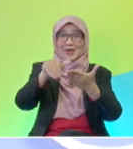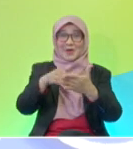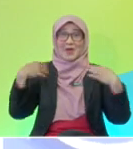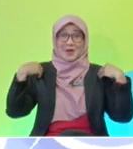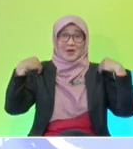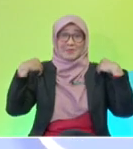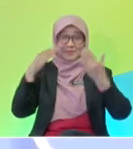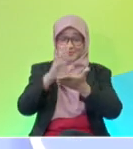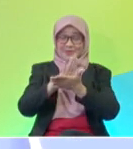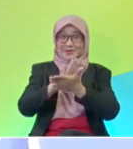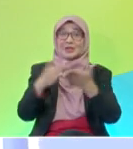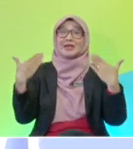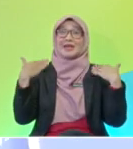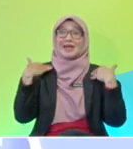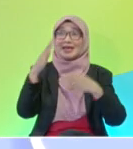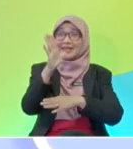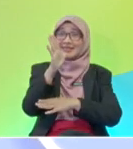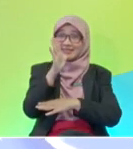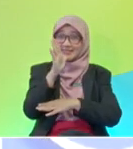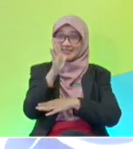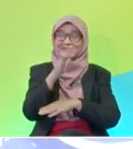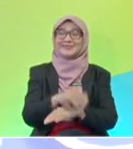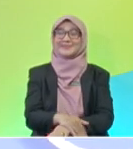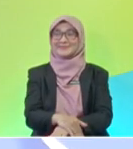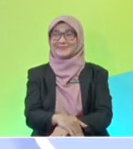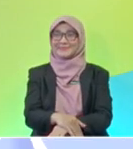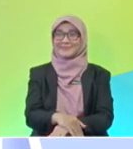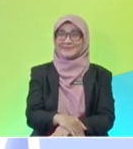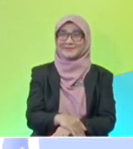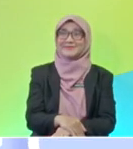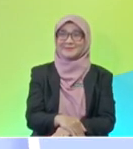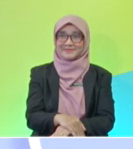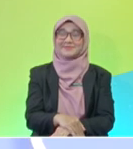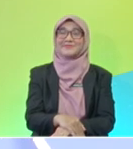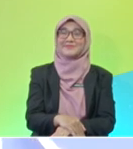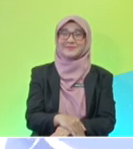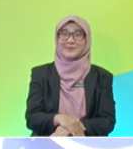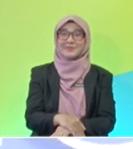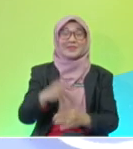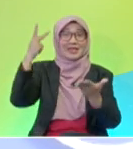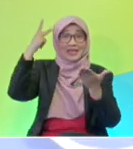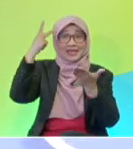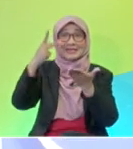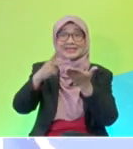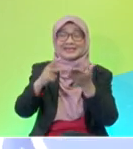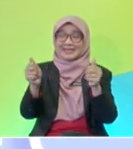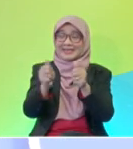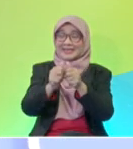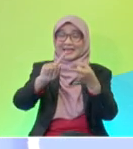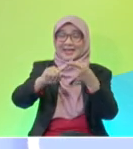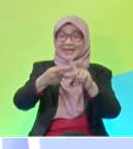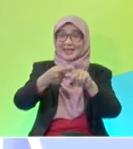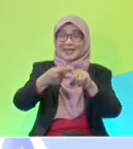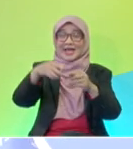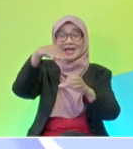kitaemandi dengan ibu ataupun penjaga mereka baik boleh Cikgu perkenalkan mereka baik Mari kita berkenalan dengan kawan-kawan yang ada di